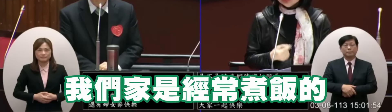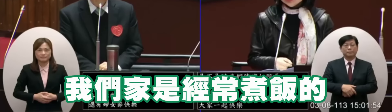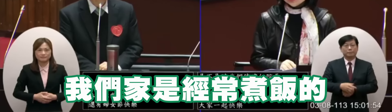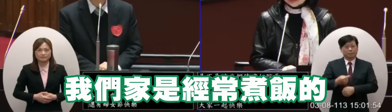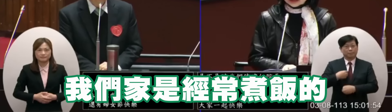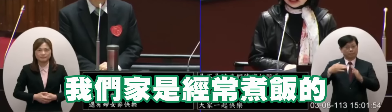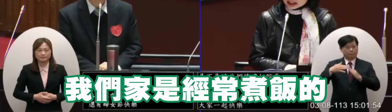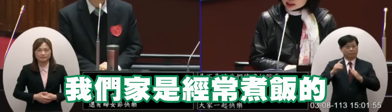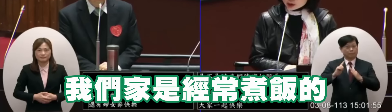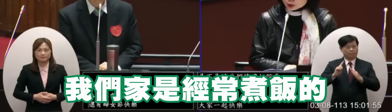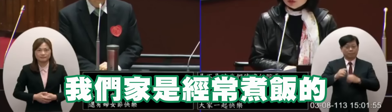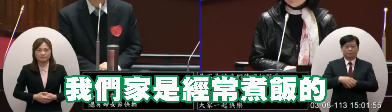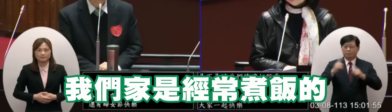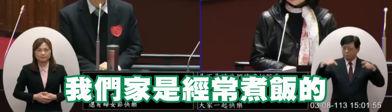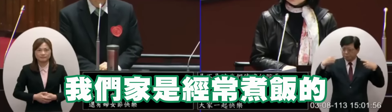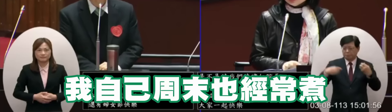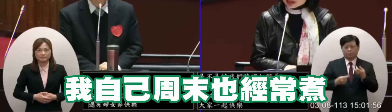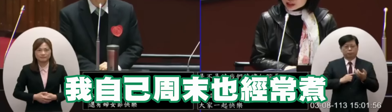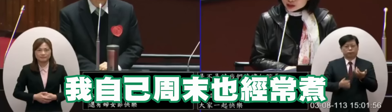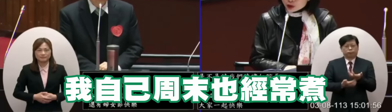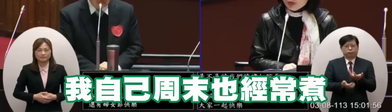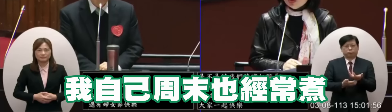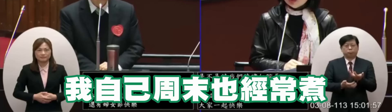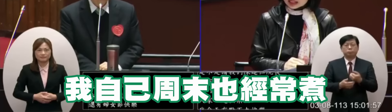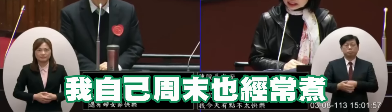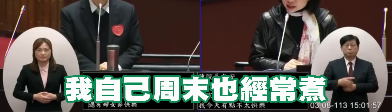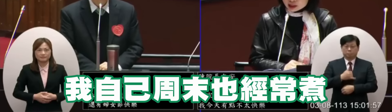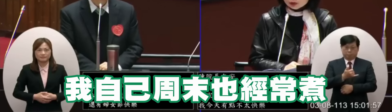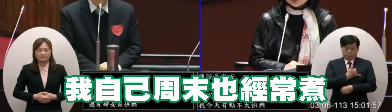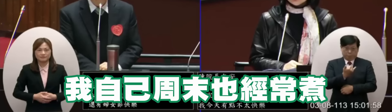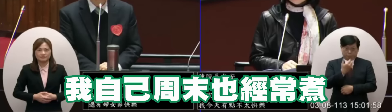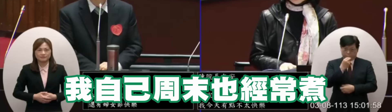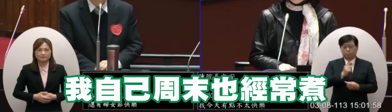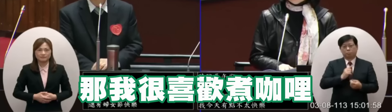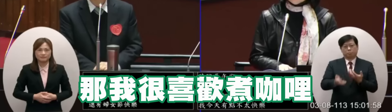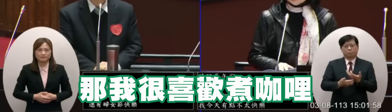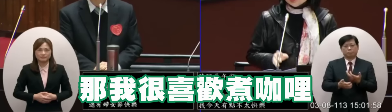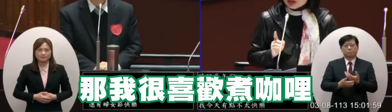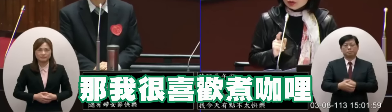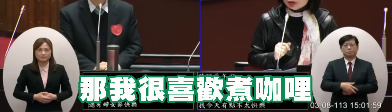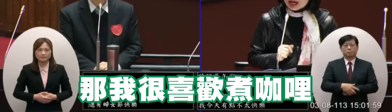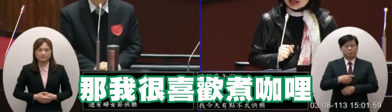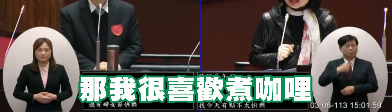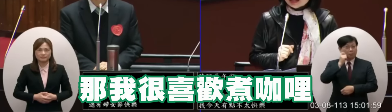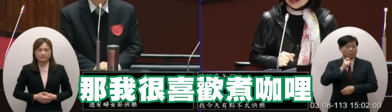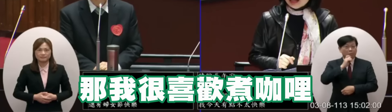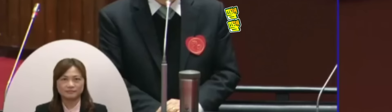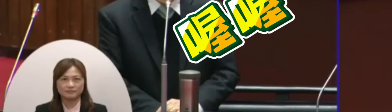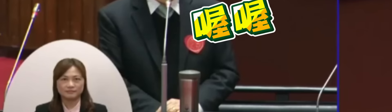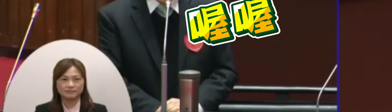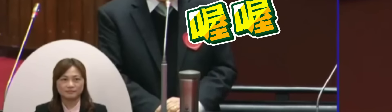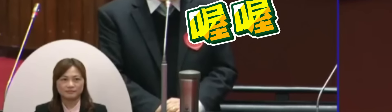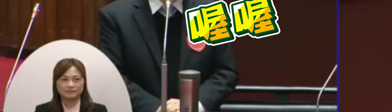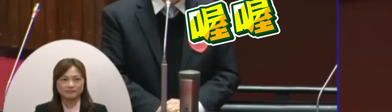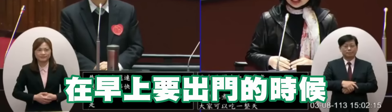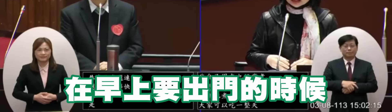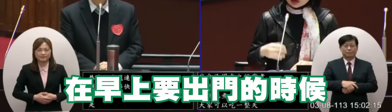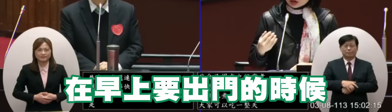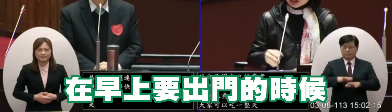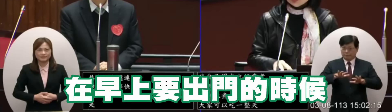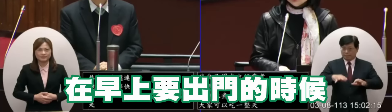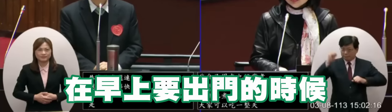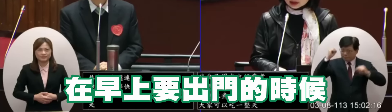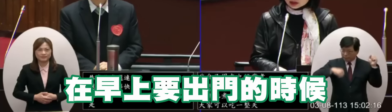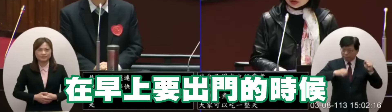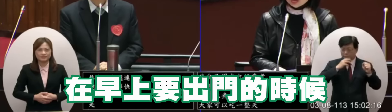我们家是经常煮饭的，我自己周末也经常煮。那我很喜欢煮咖喱，因为呢，在